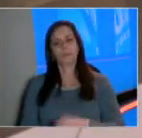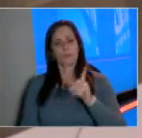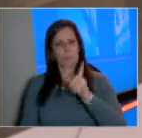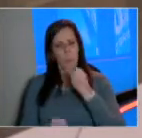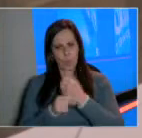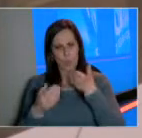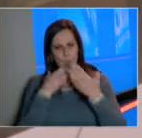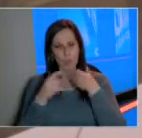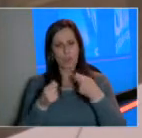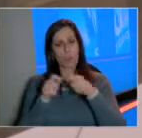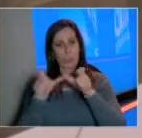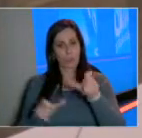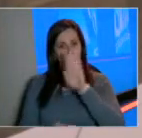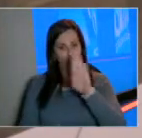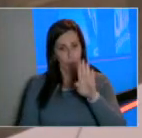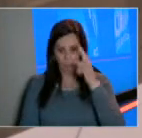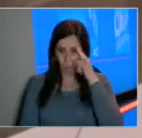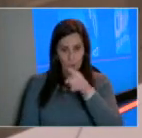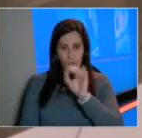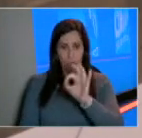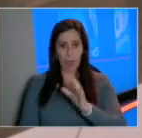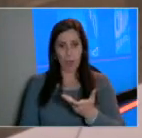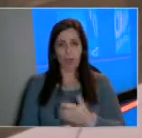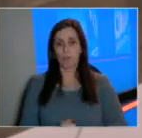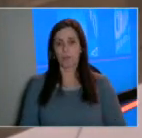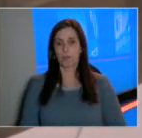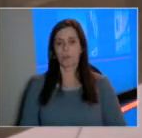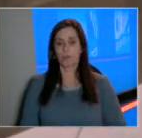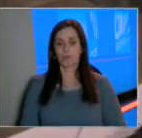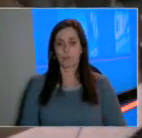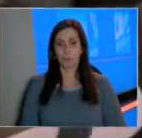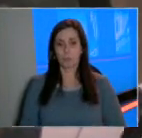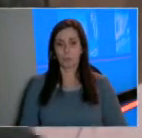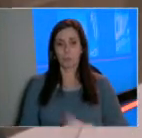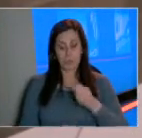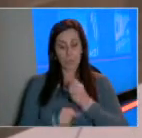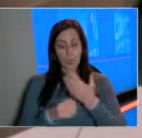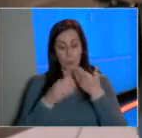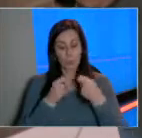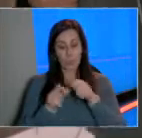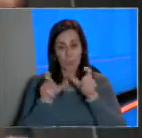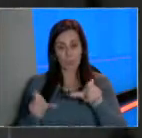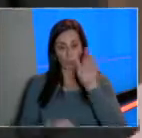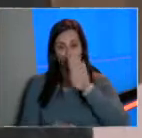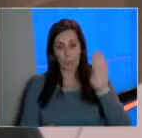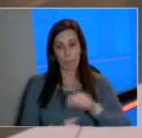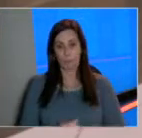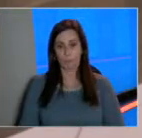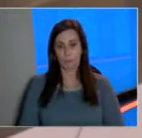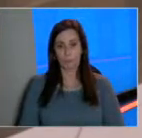לקיים דיון בחסינותו של ראש הממשלה, לדעתך? עוד פעם? צריך לקיים דיון בחסינותו של ראש